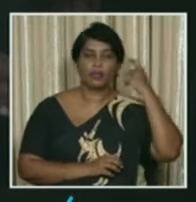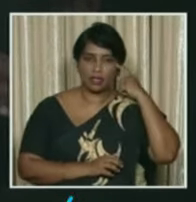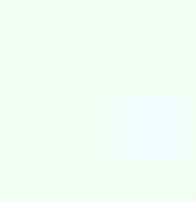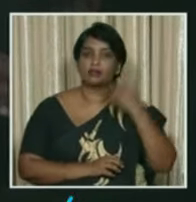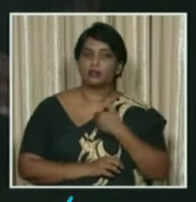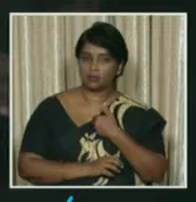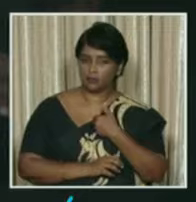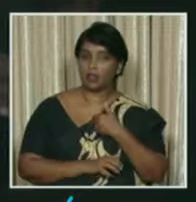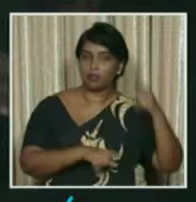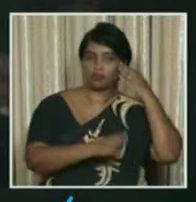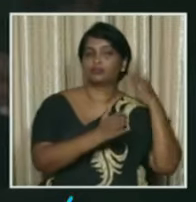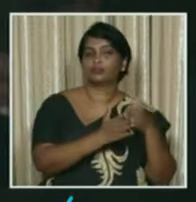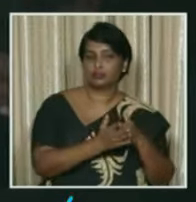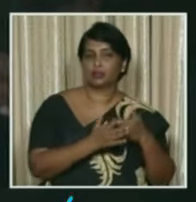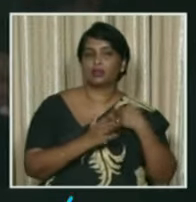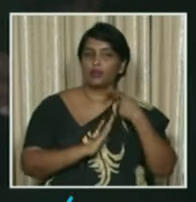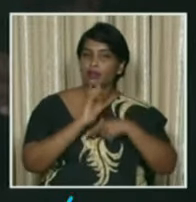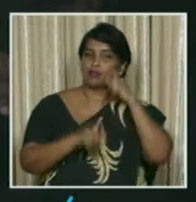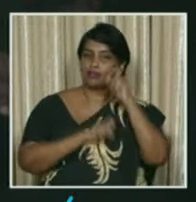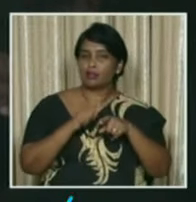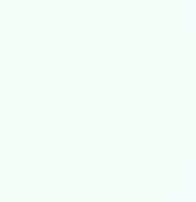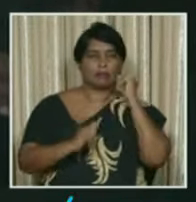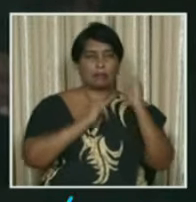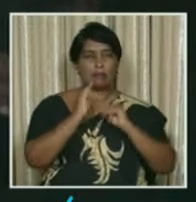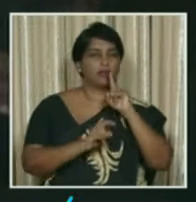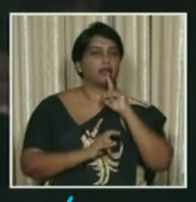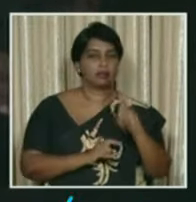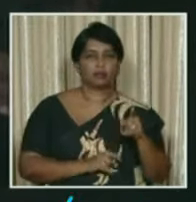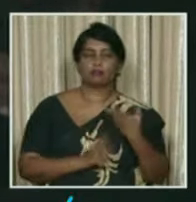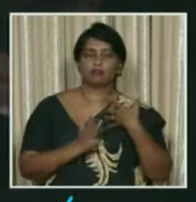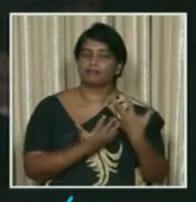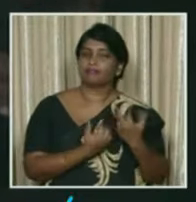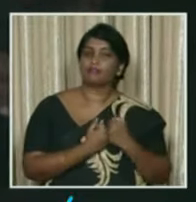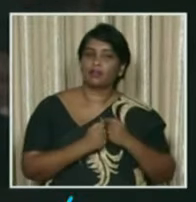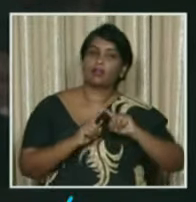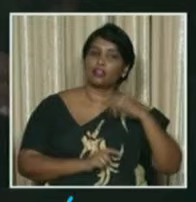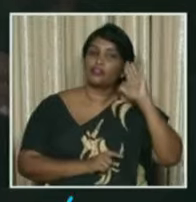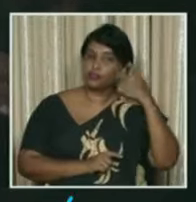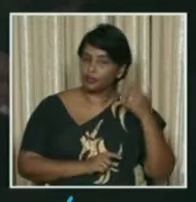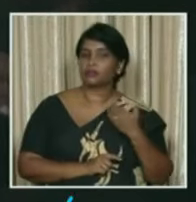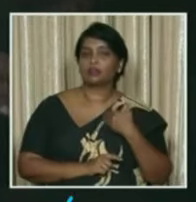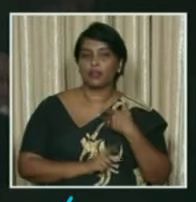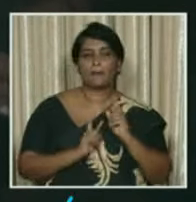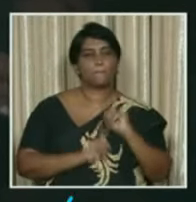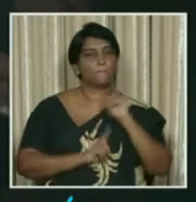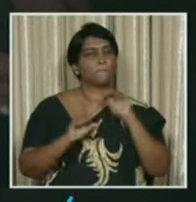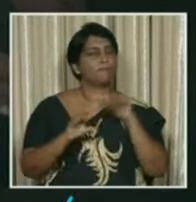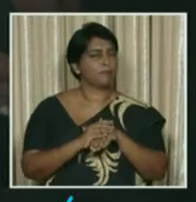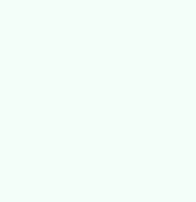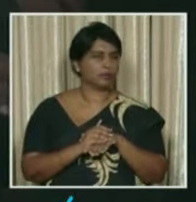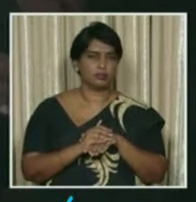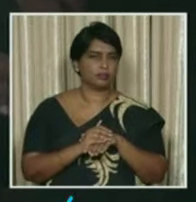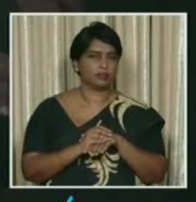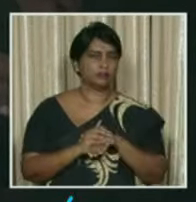මම මගේ දරුව ගැන හිතලා මේ රටේ ජනතාව මේ කරන සාපය එක පැත්තකින් මුදව ගන්නත් අනිත් එක විශේෂයෙන්ම මේ පාර්ලිමේන්තුව පිළිබඳව